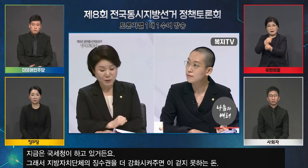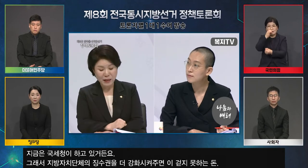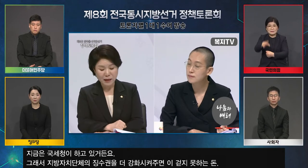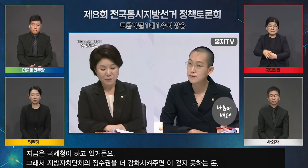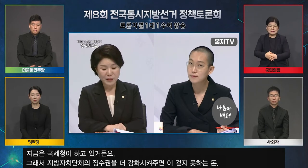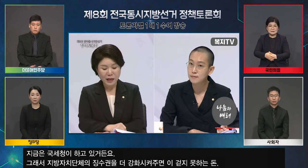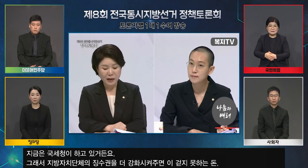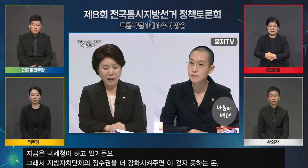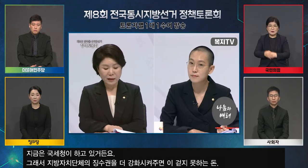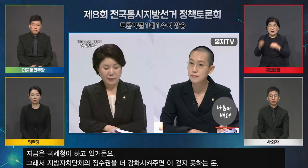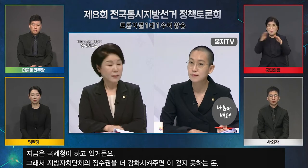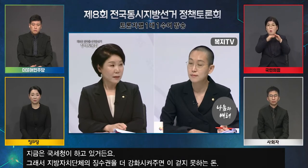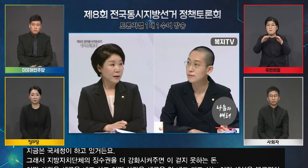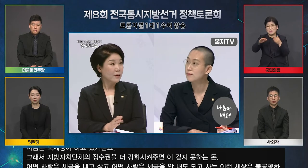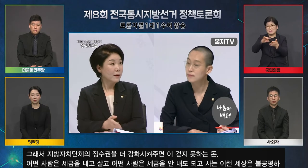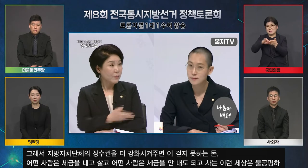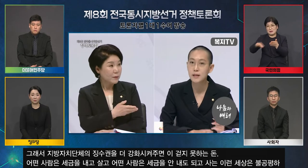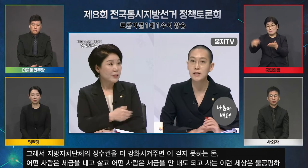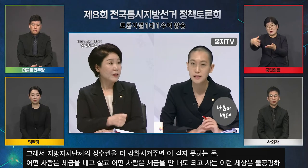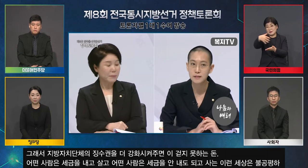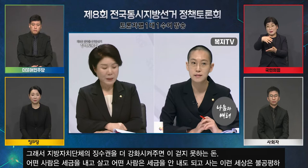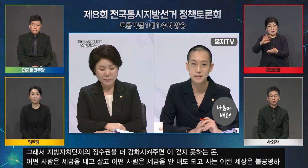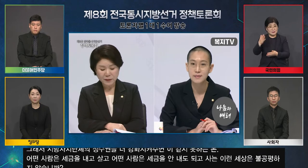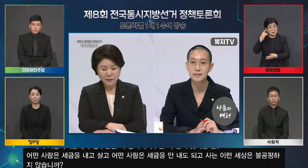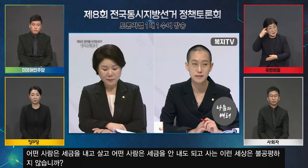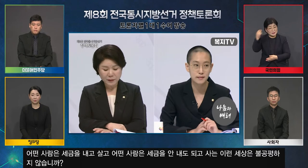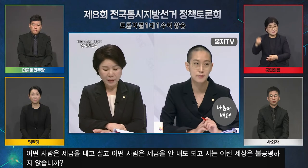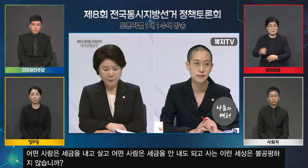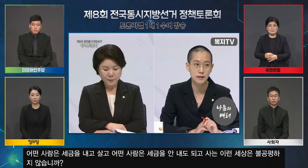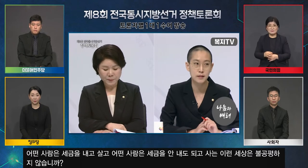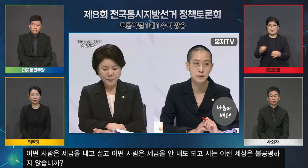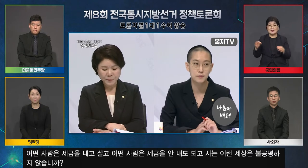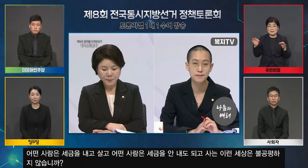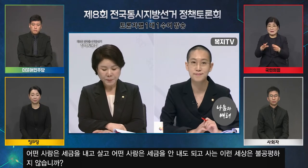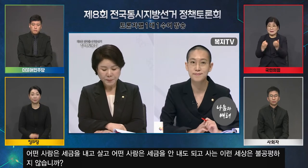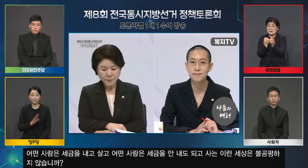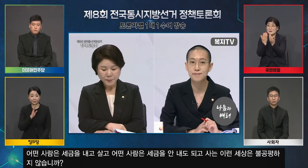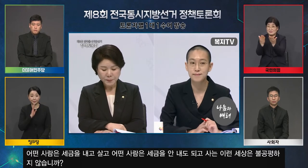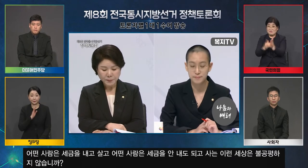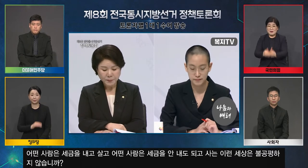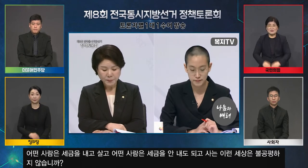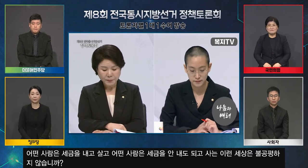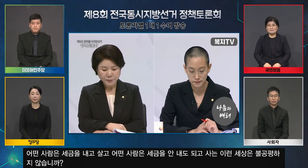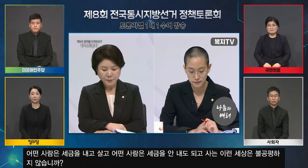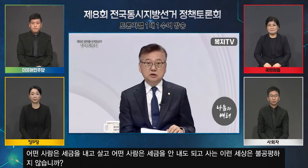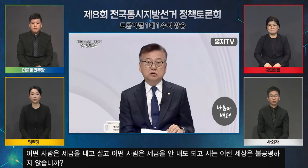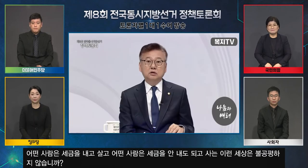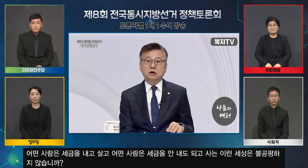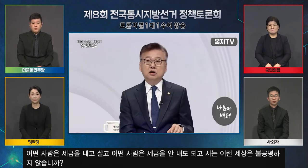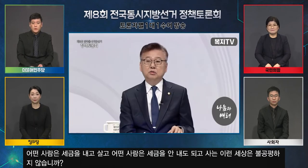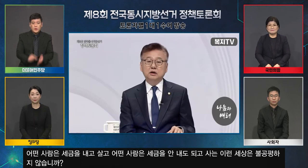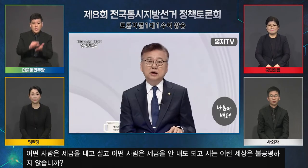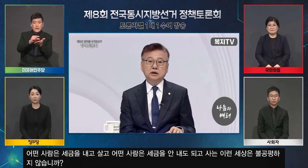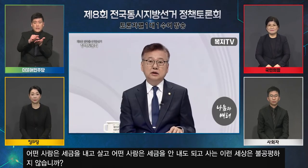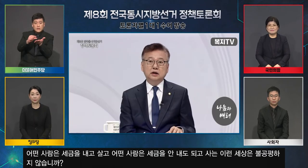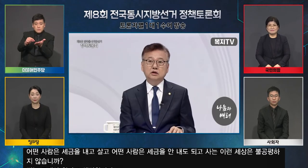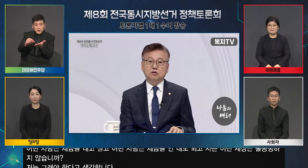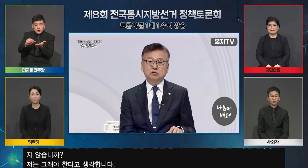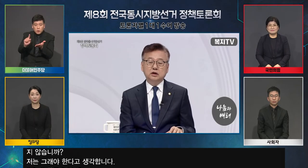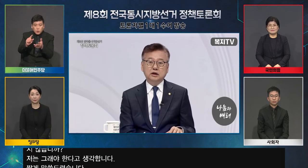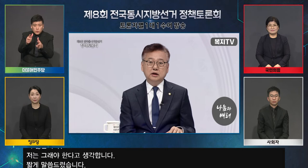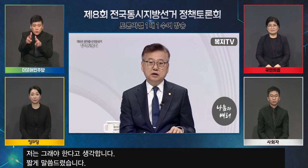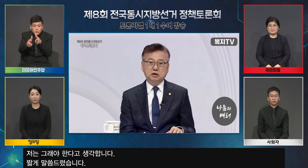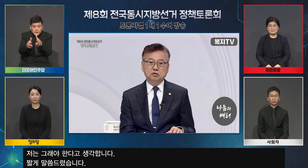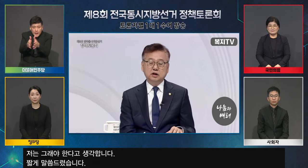저는 그래야 된다고 생각합니다. 짧게 말씀드렸습니다. 지방에서 어떤 사업을 하게